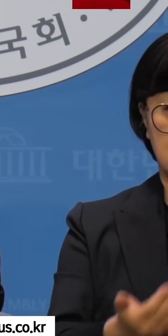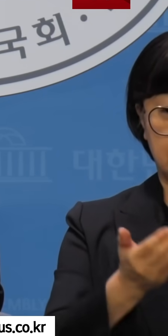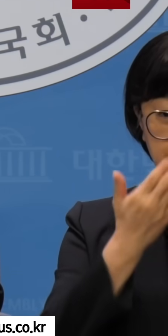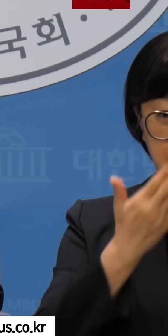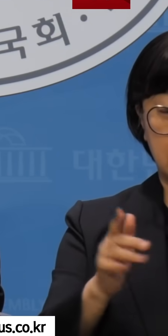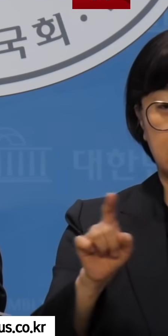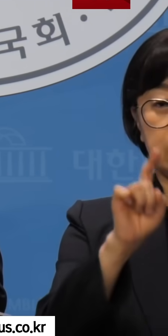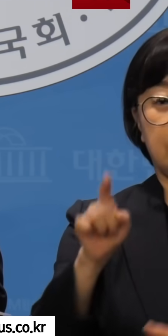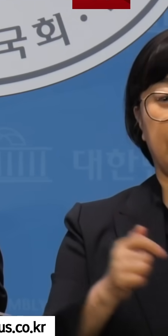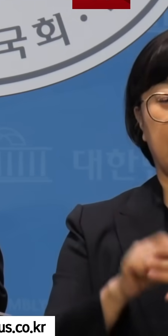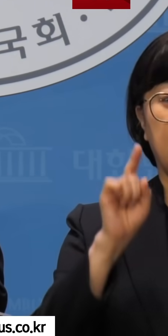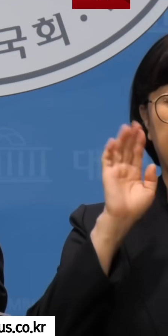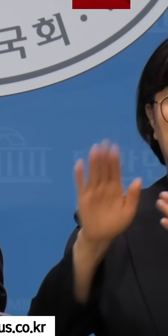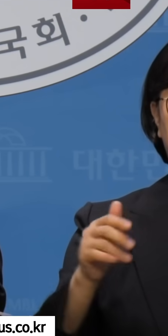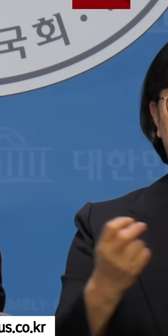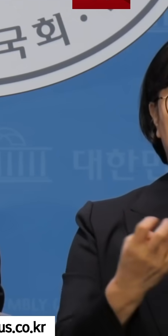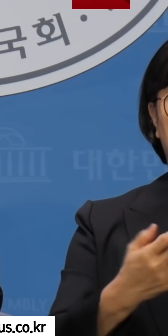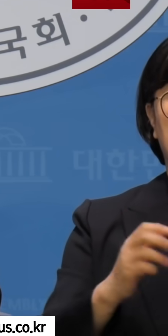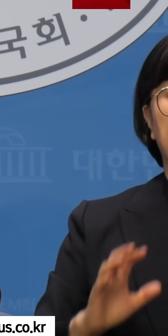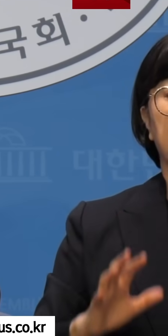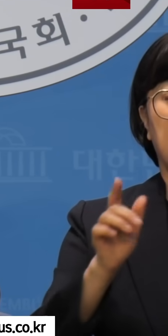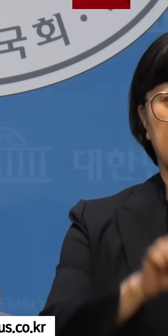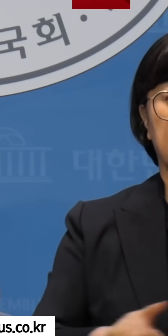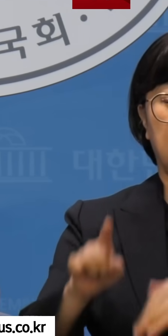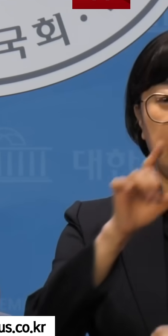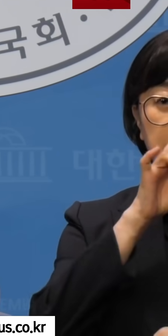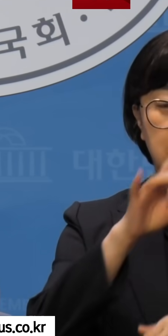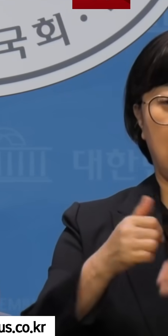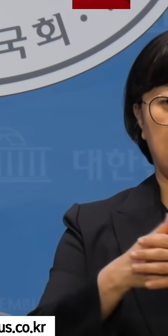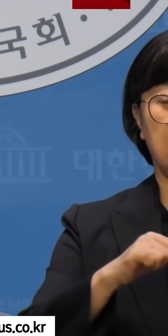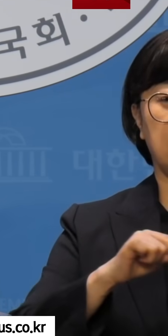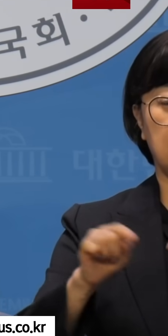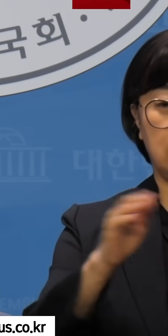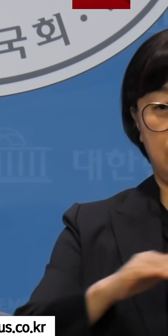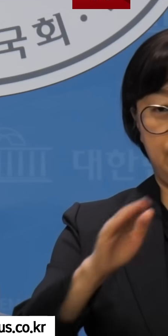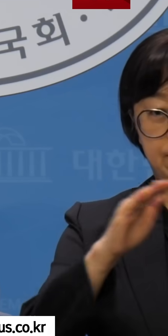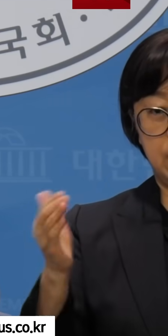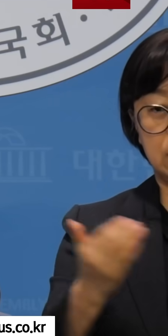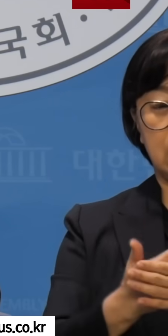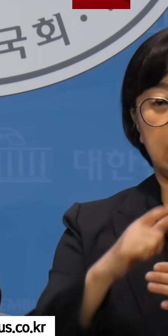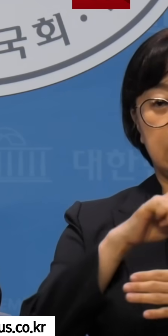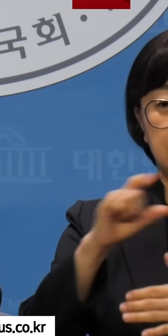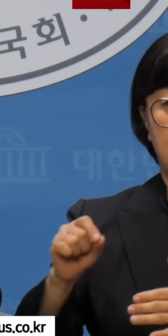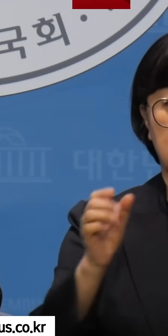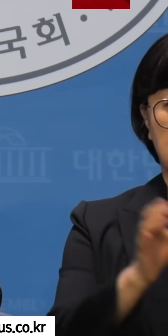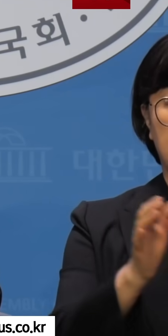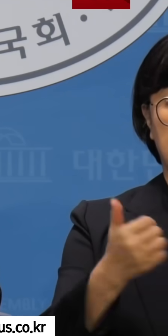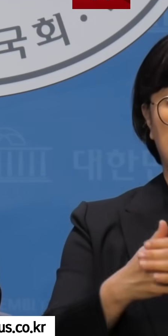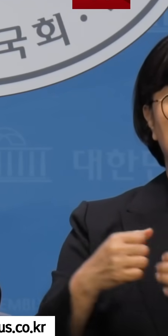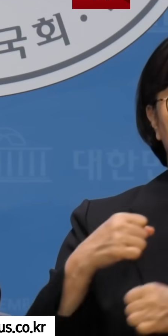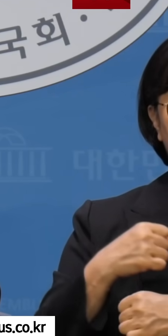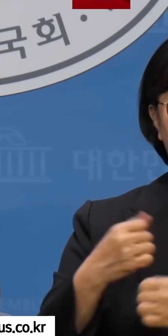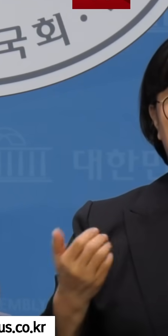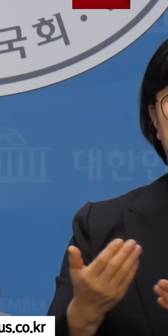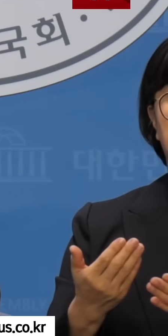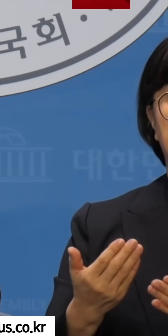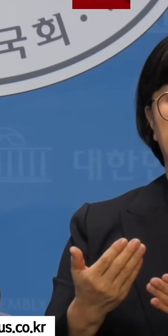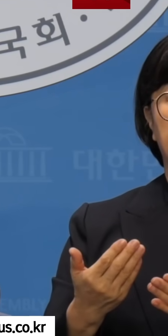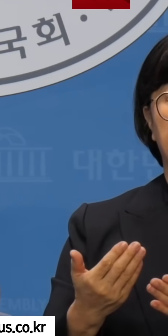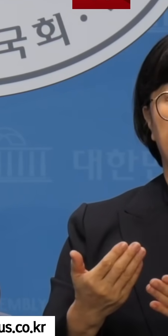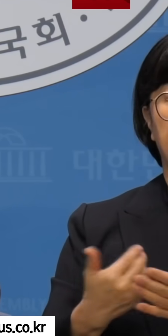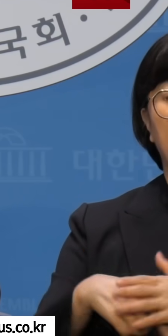것인가? 어떻게 하면 국가 주도의 중앙 집권형 균형 발전이 아니라 지방이 주체가 되는 분권 발전의 길로 갈